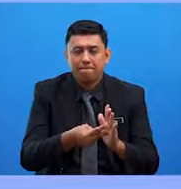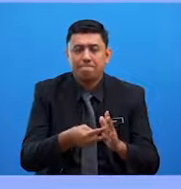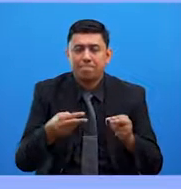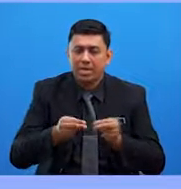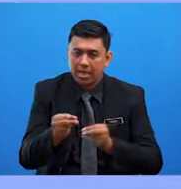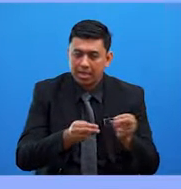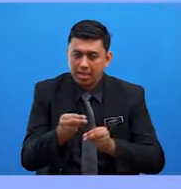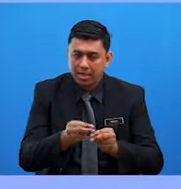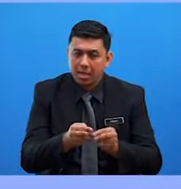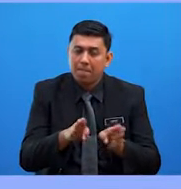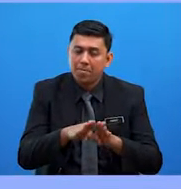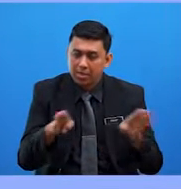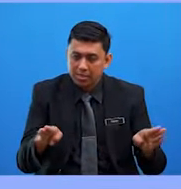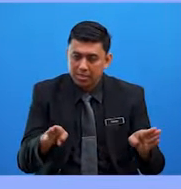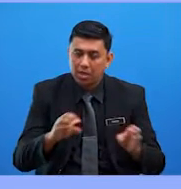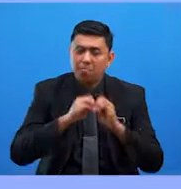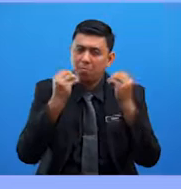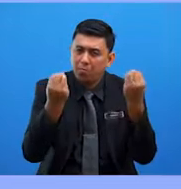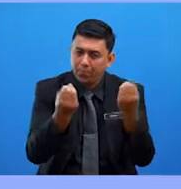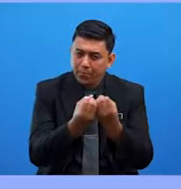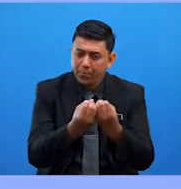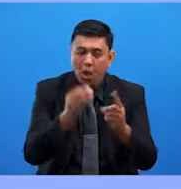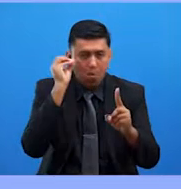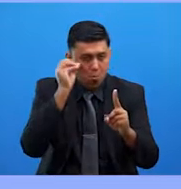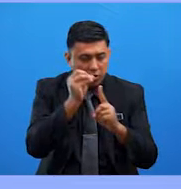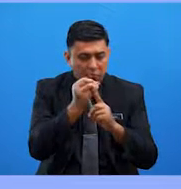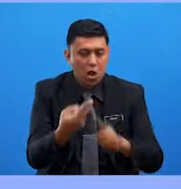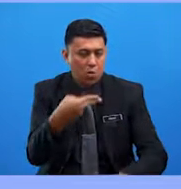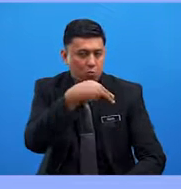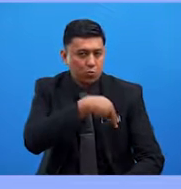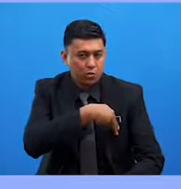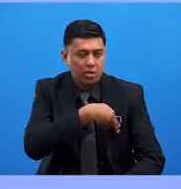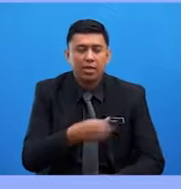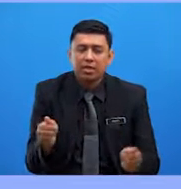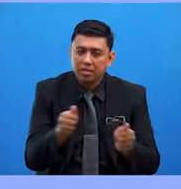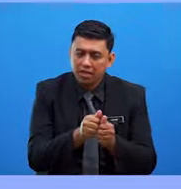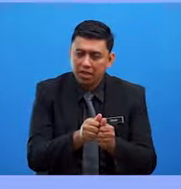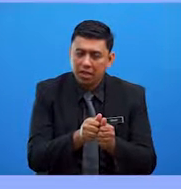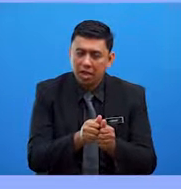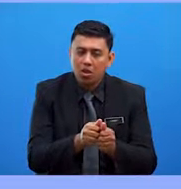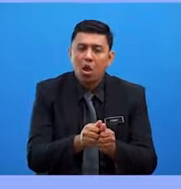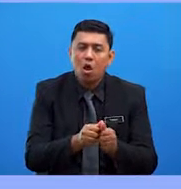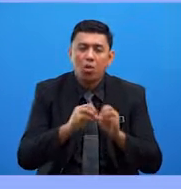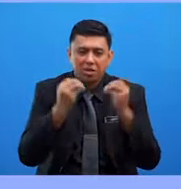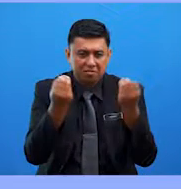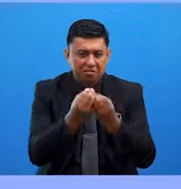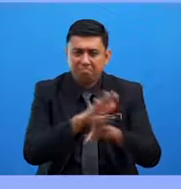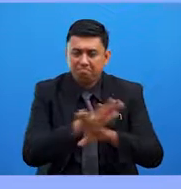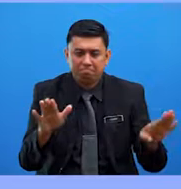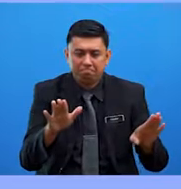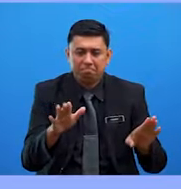Kedua, membandingkan organisasi yang bermotifkan untung dengan organisasi yang tidak bermotifkan